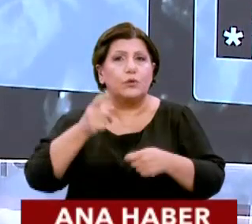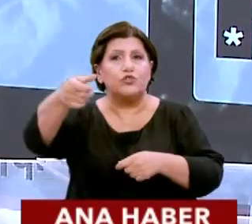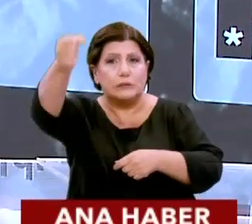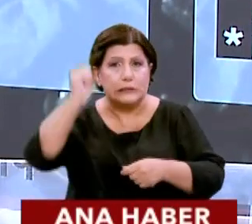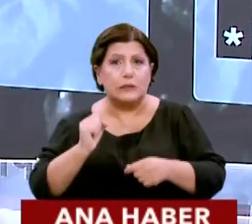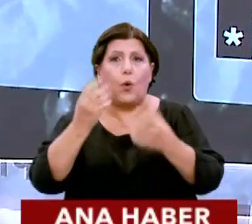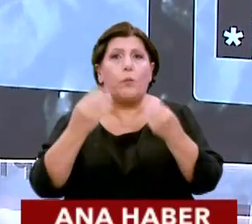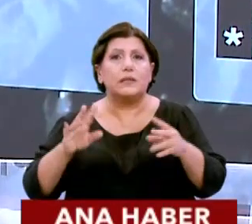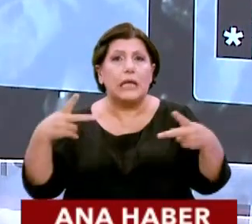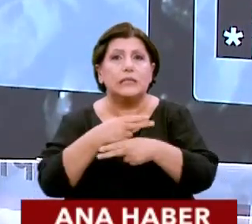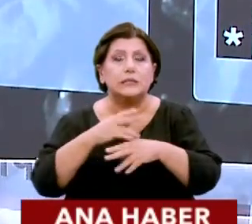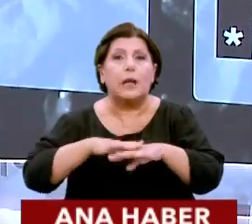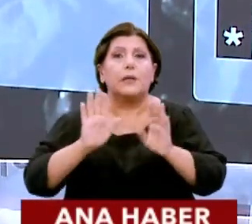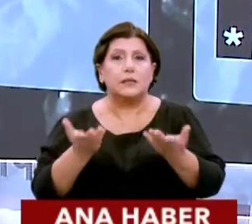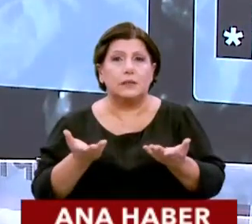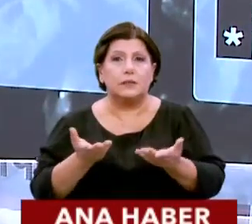tamamlanması için